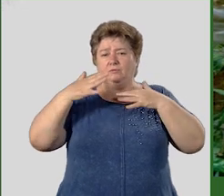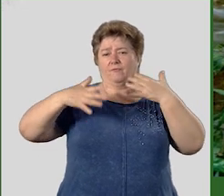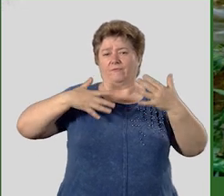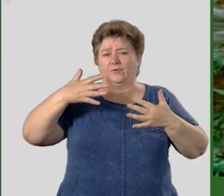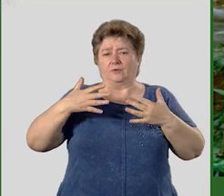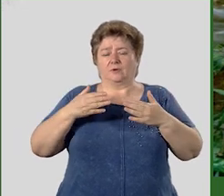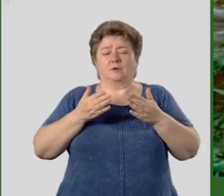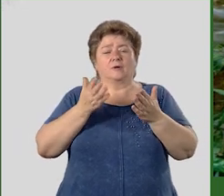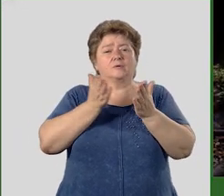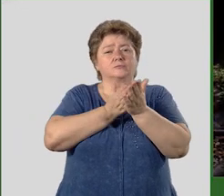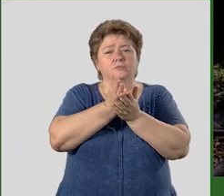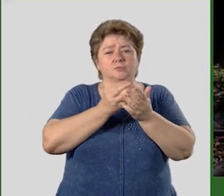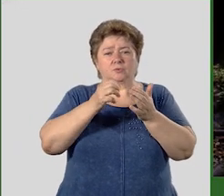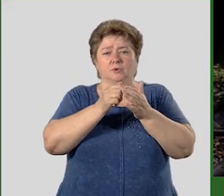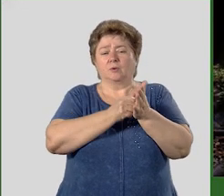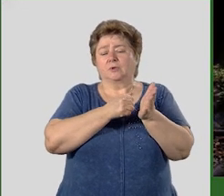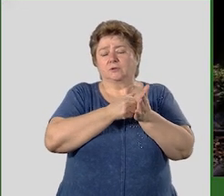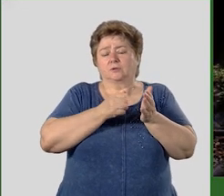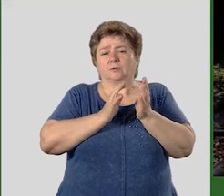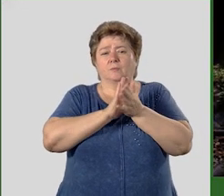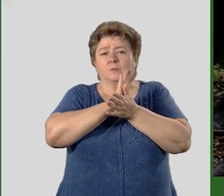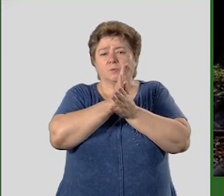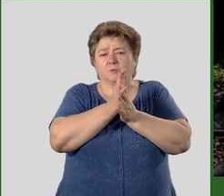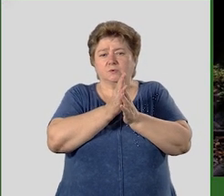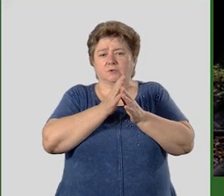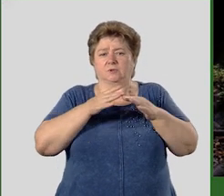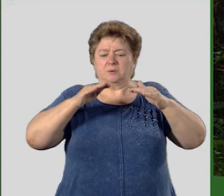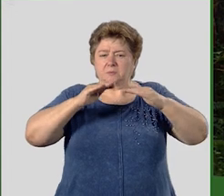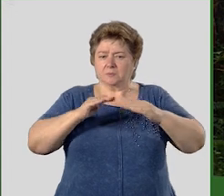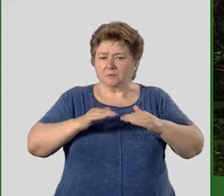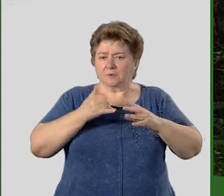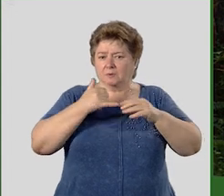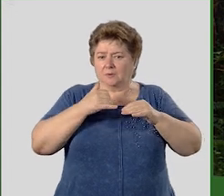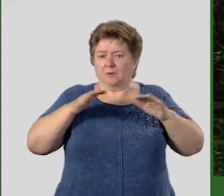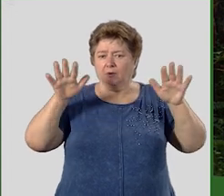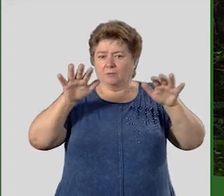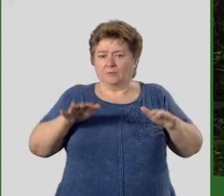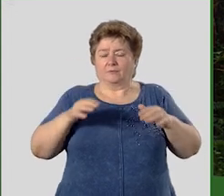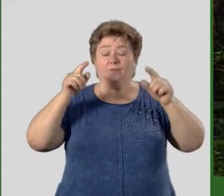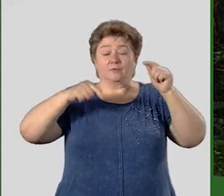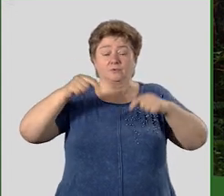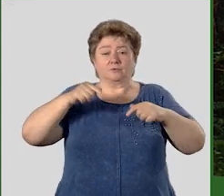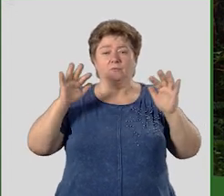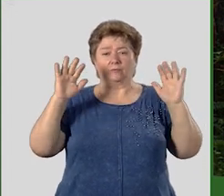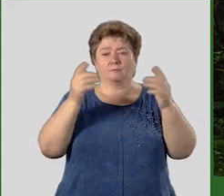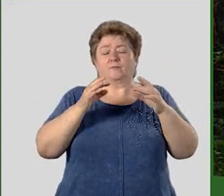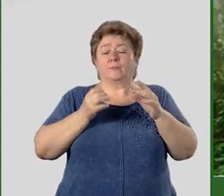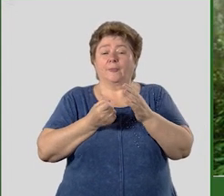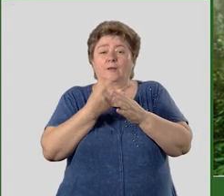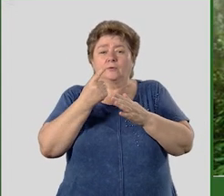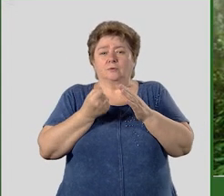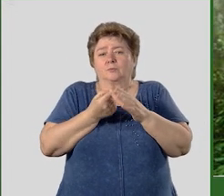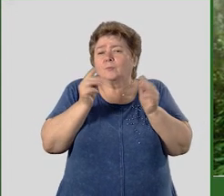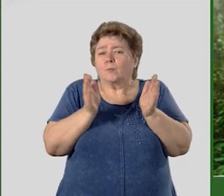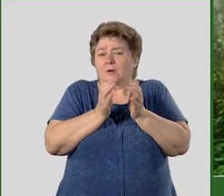ветра служат причиной густых приземных туманов. В дождевом лесу ручьи,